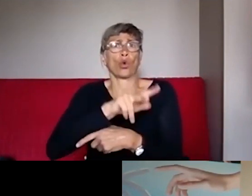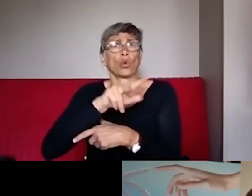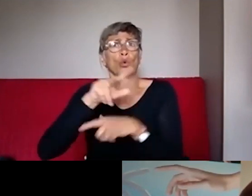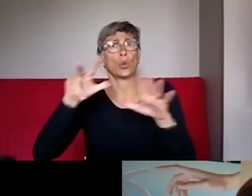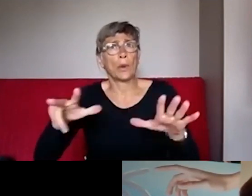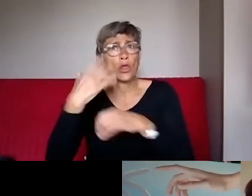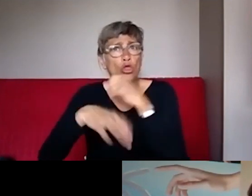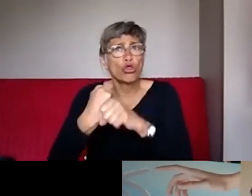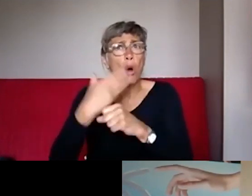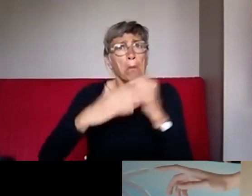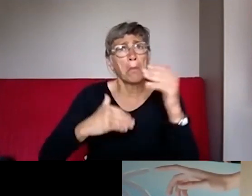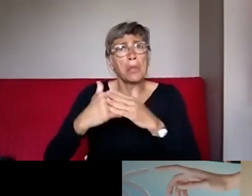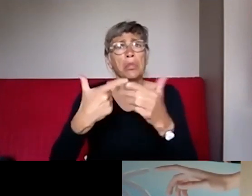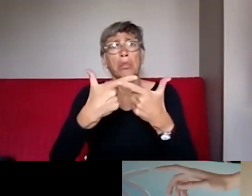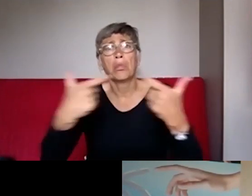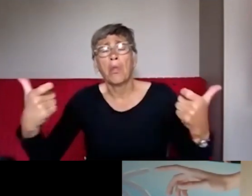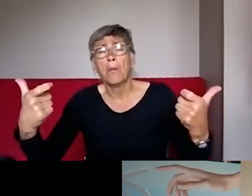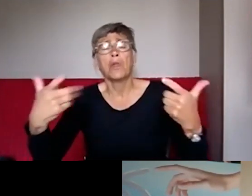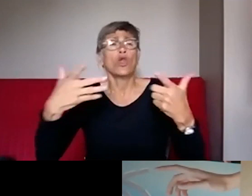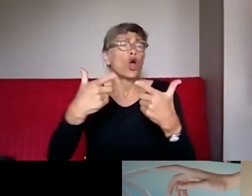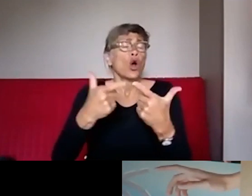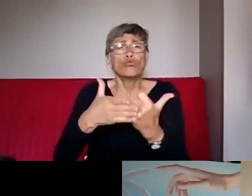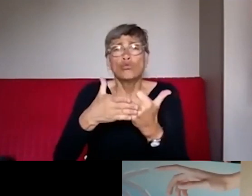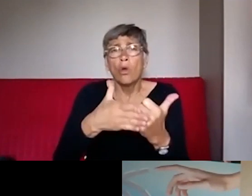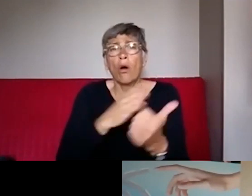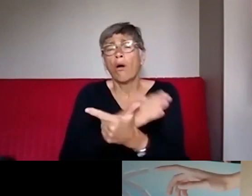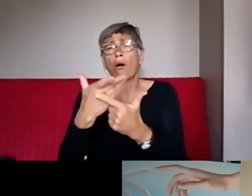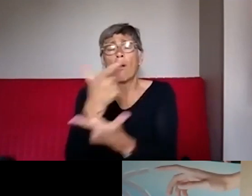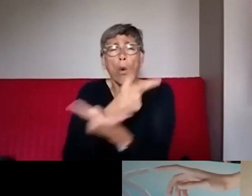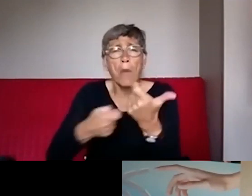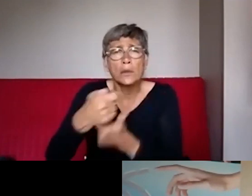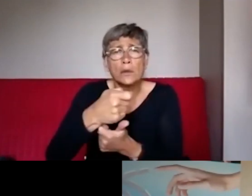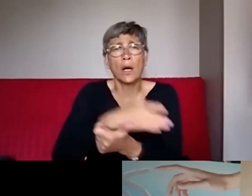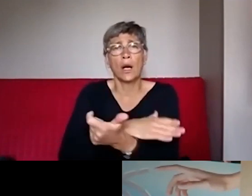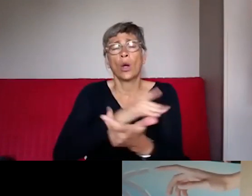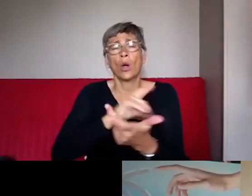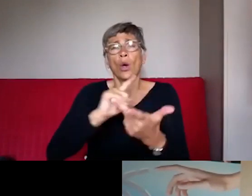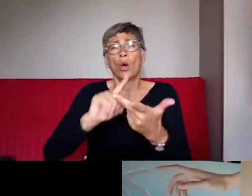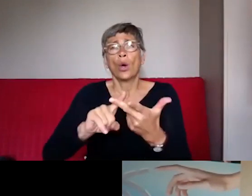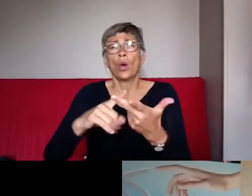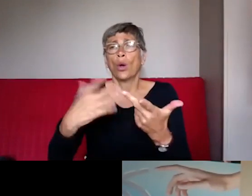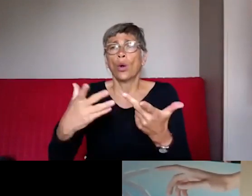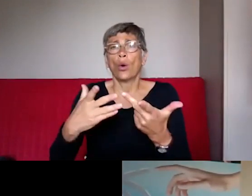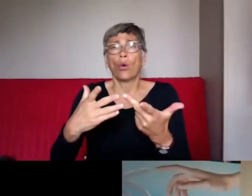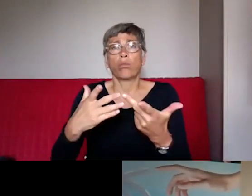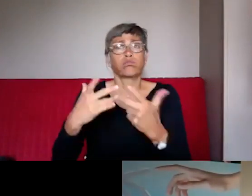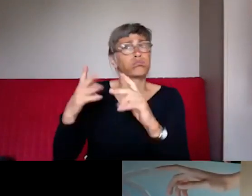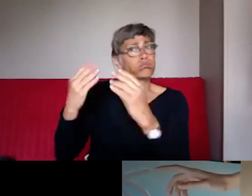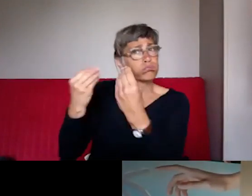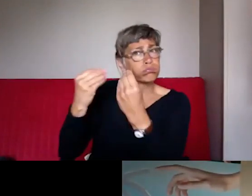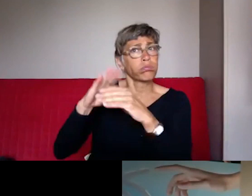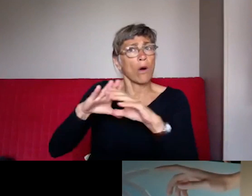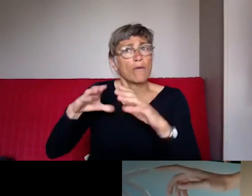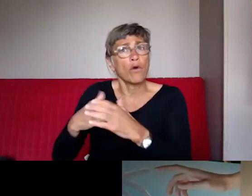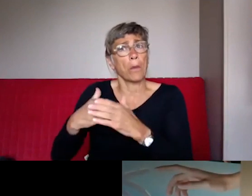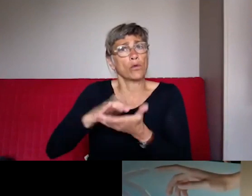différents métiers, des métiers de back-office, des métiers de commercial. J'ai été formée tout au long de ma carrière pour